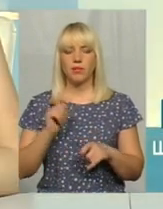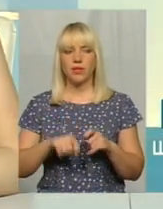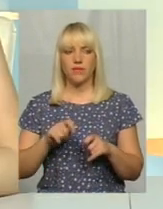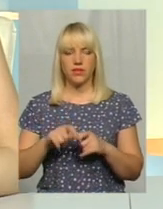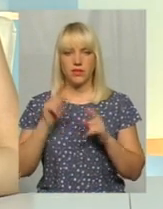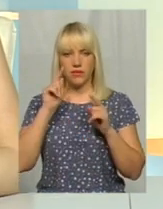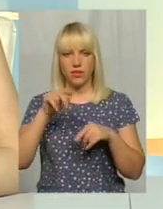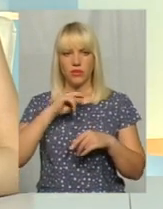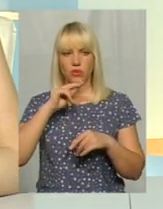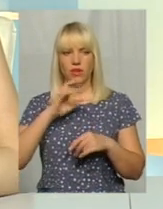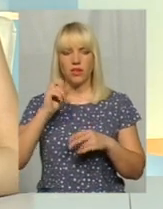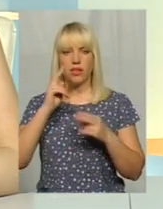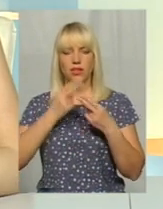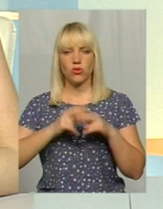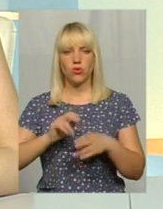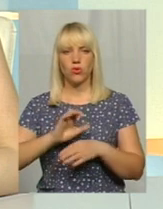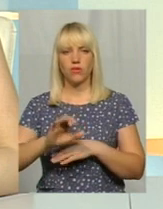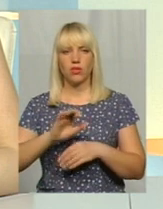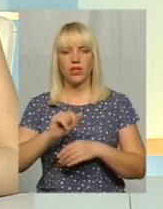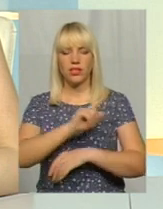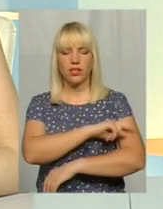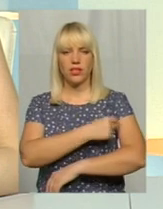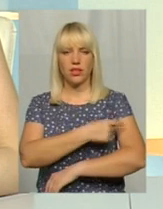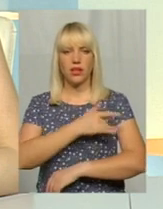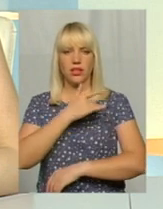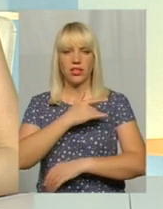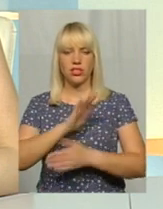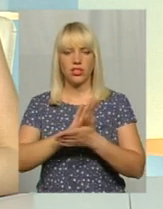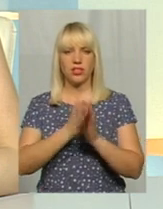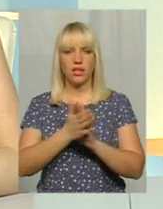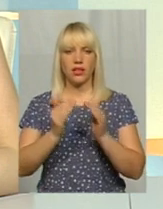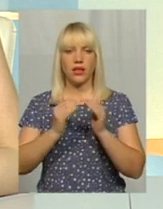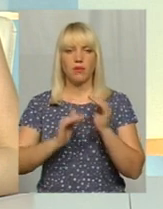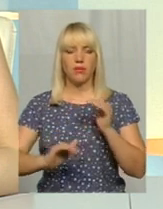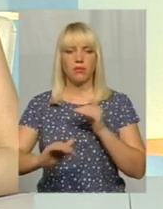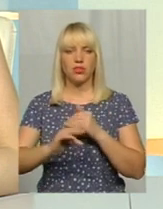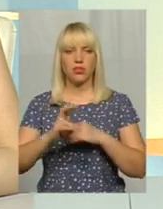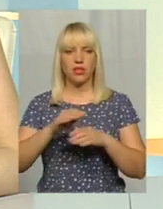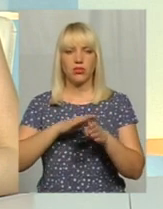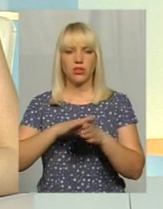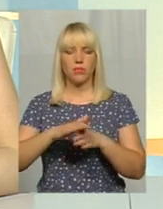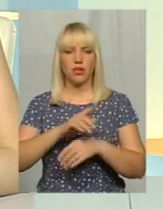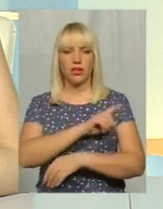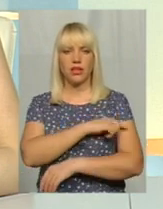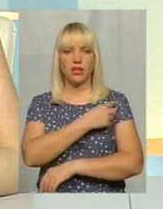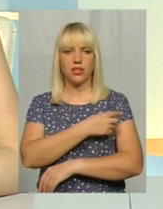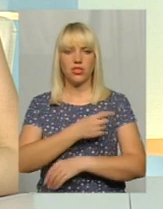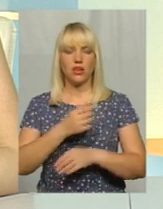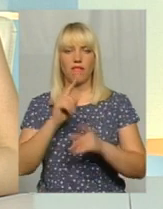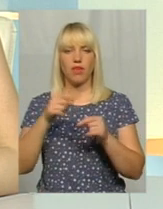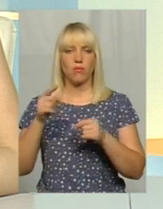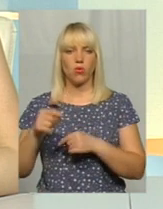звертається увага на технологію виробництва, на санітарно-гігієнічний стан приміщень, на дотримання гігієнічних вимог персоналом